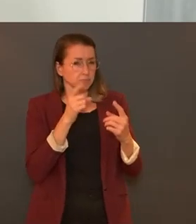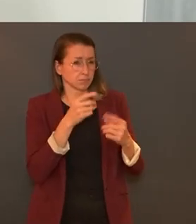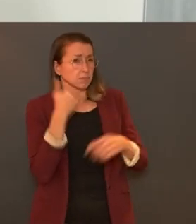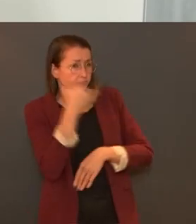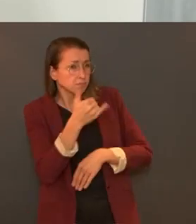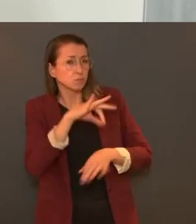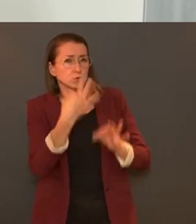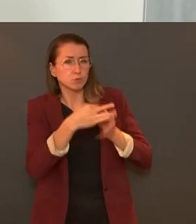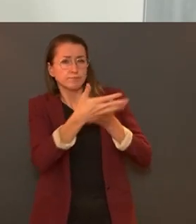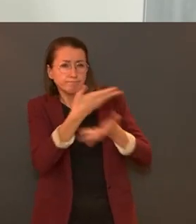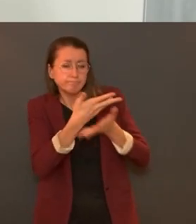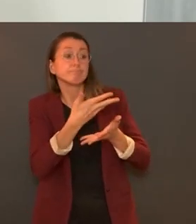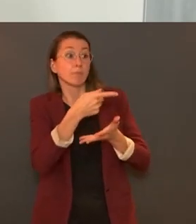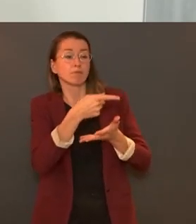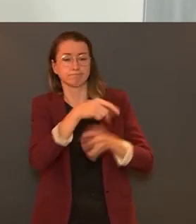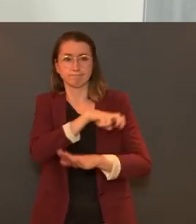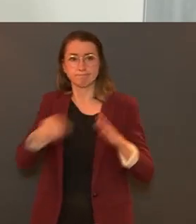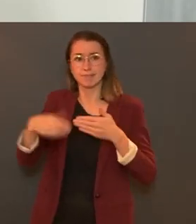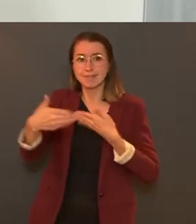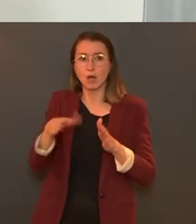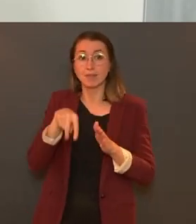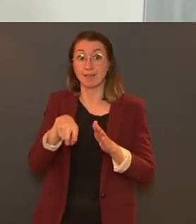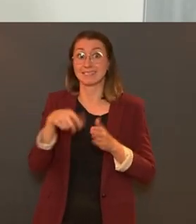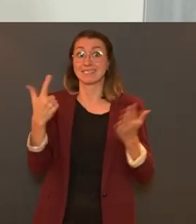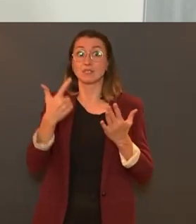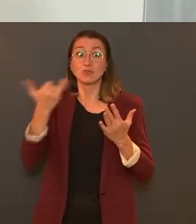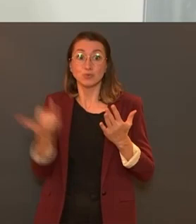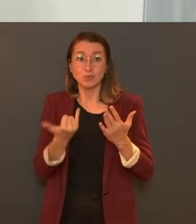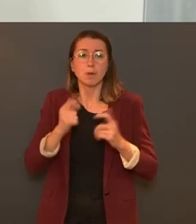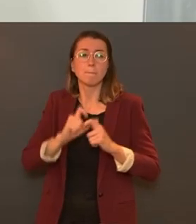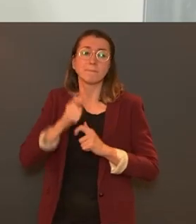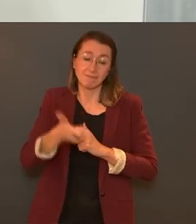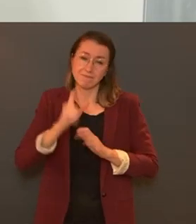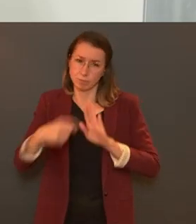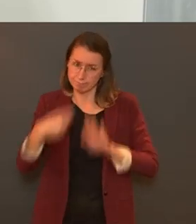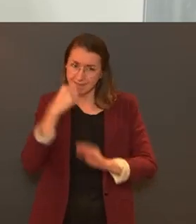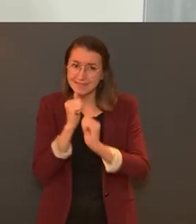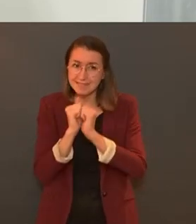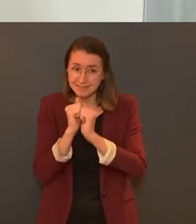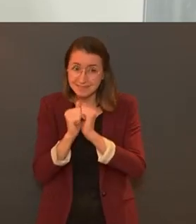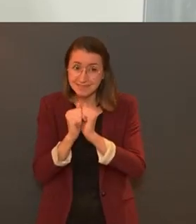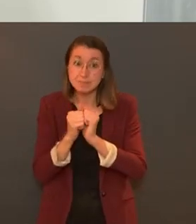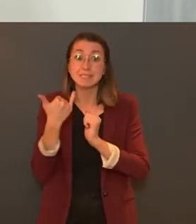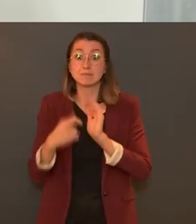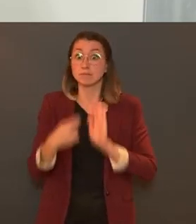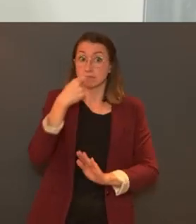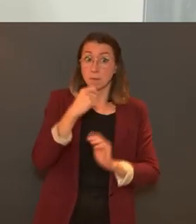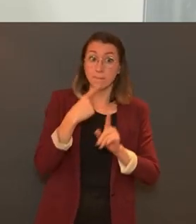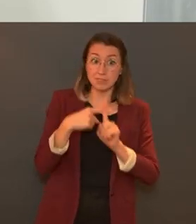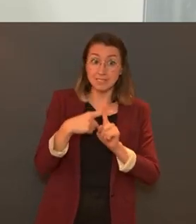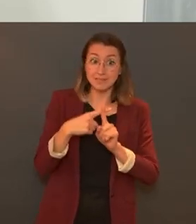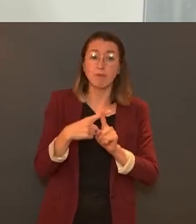passer un test le plus rapidement possible. Si le test est positif, c'est que vous avez le Covid, la quarantaine continue. Si le test